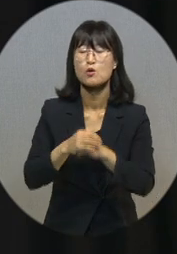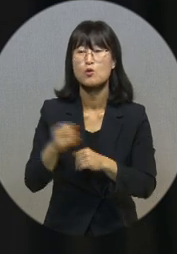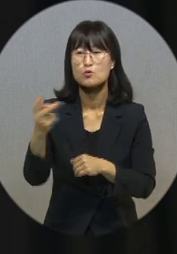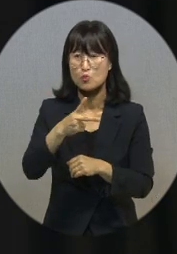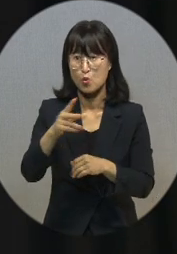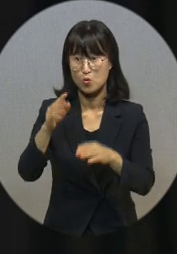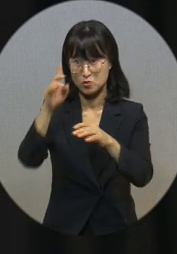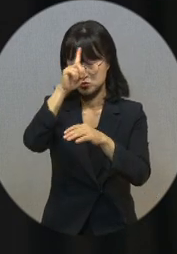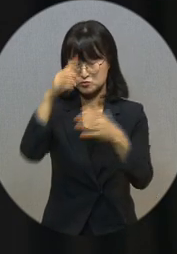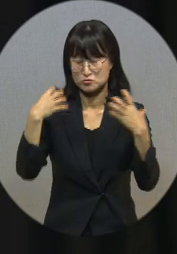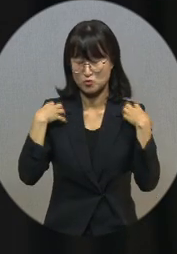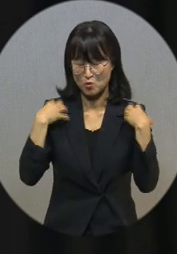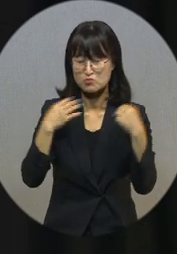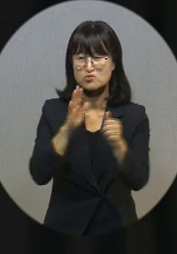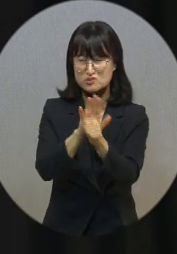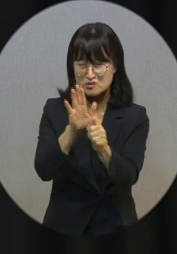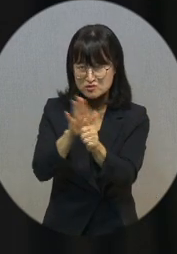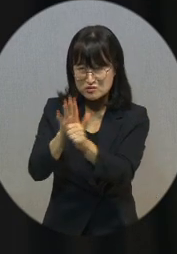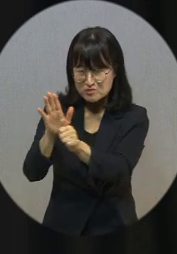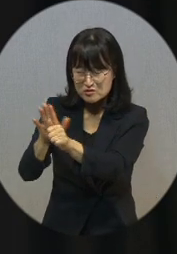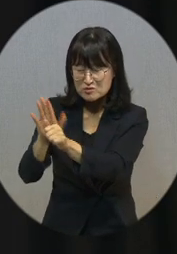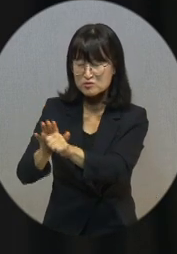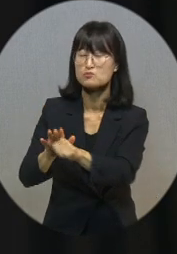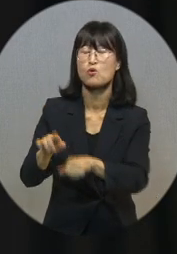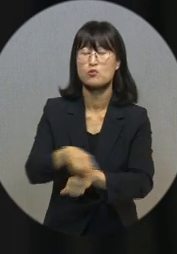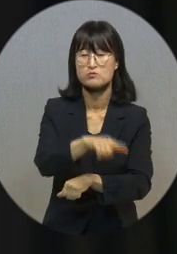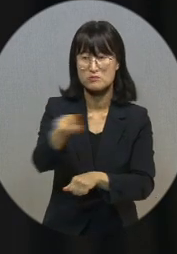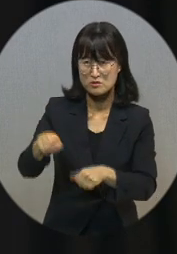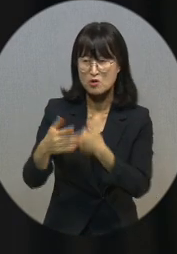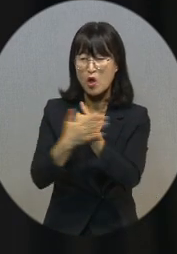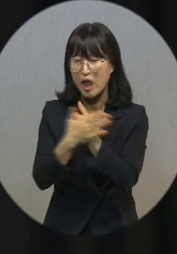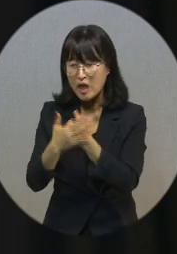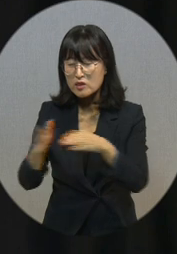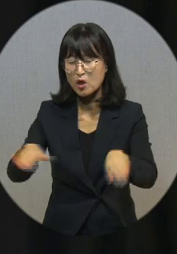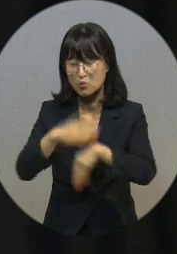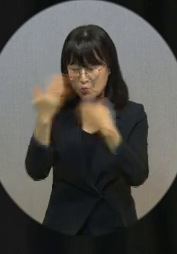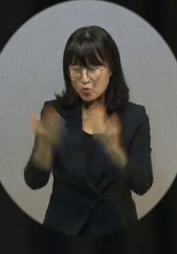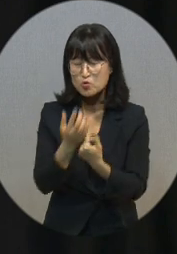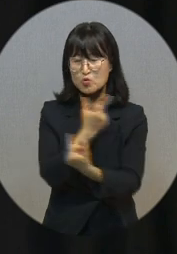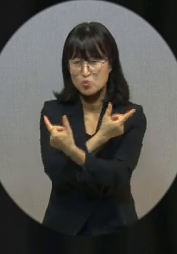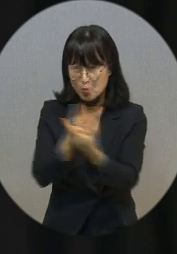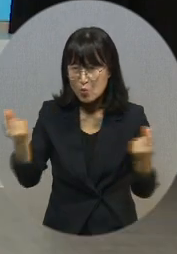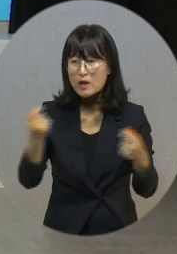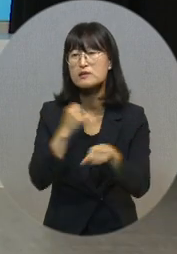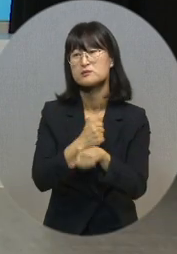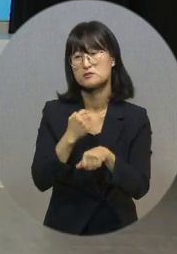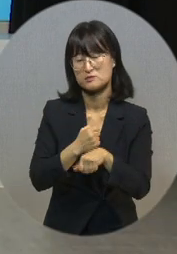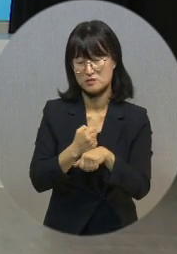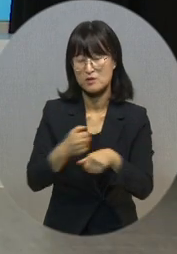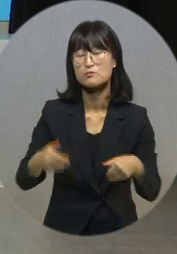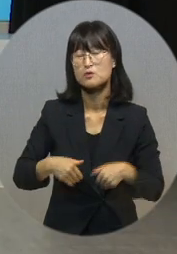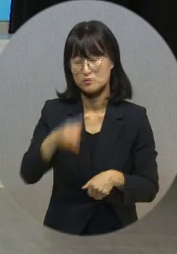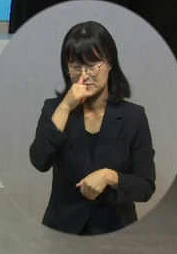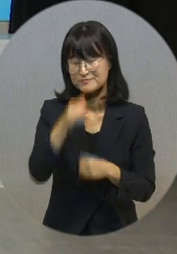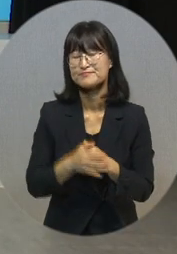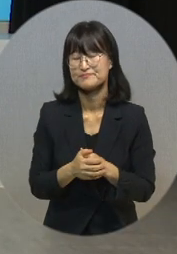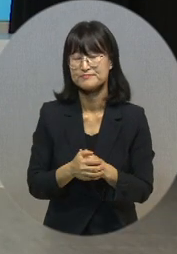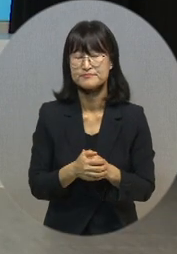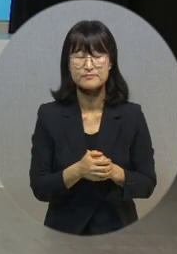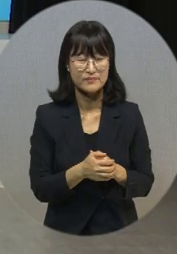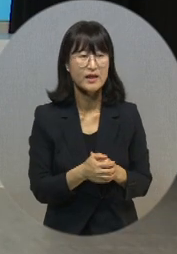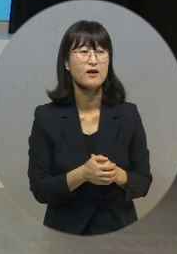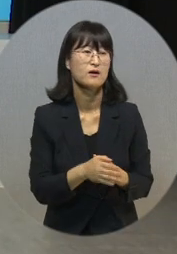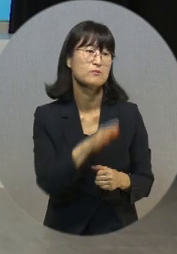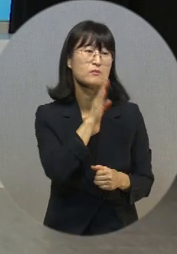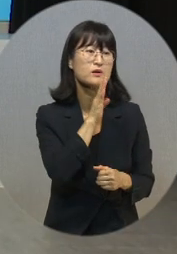많은 분들이 혜택을 볼 수 있는 부분까지 고려해서 네. 세심한 정책을 좀 마련해보고자 합니다. 아, 그렇군요. 사실